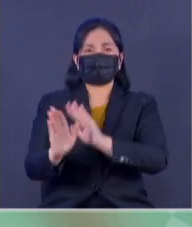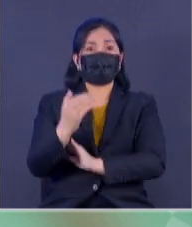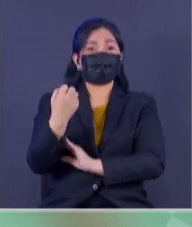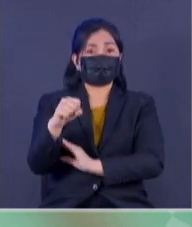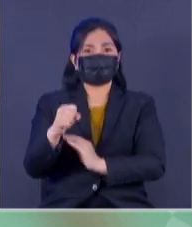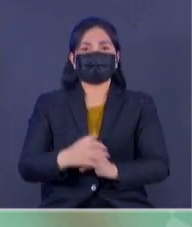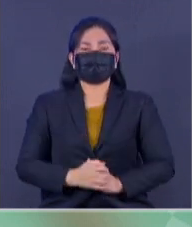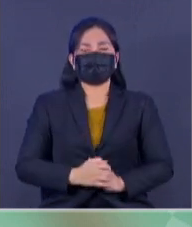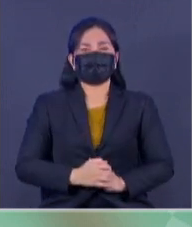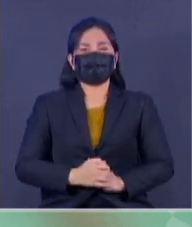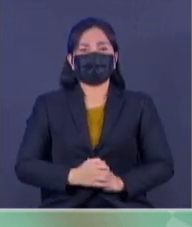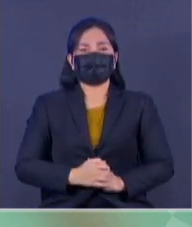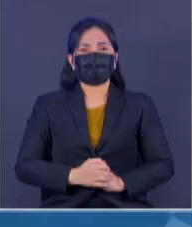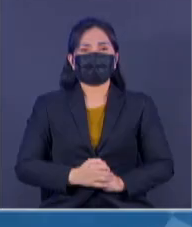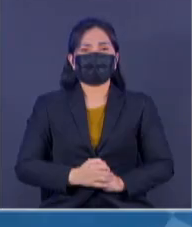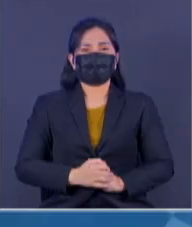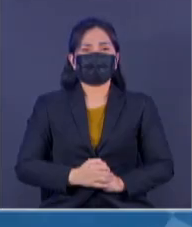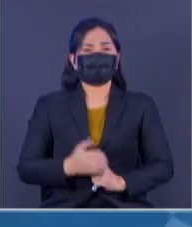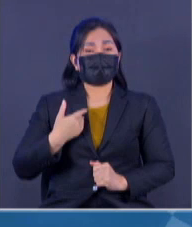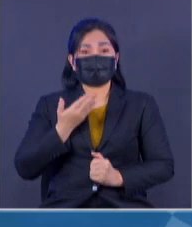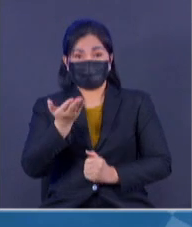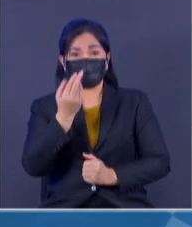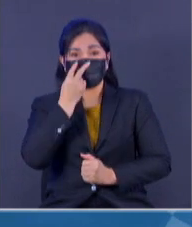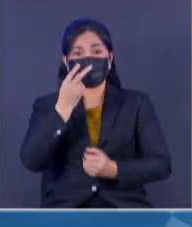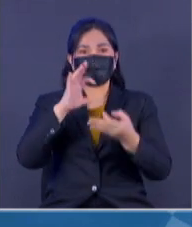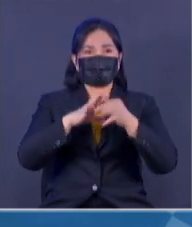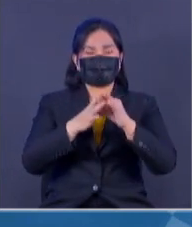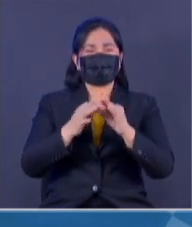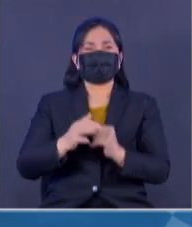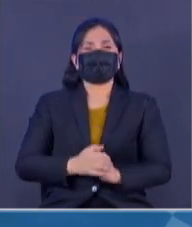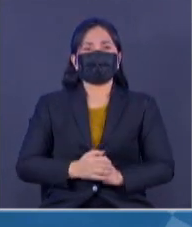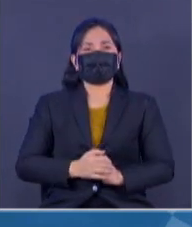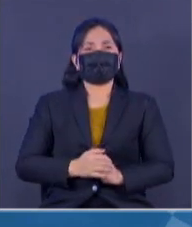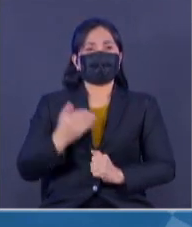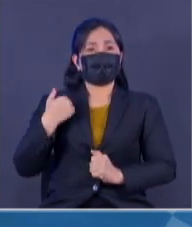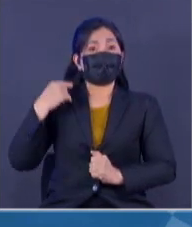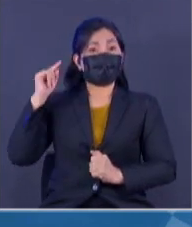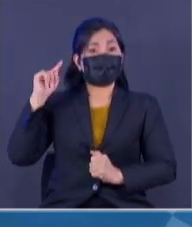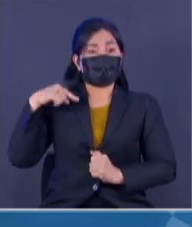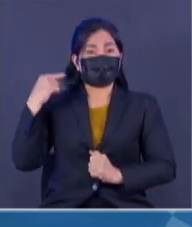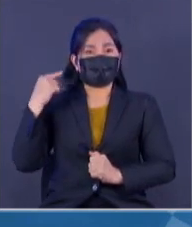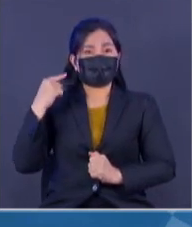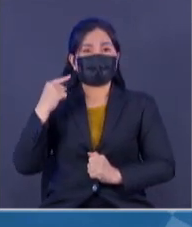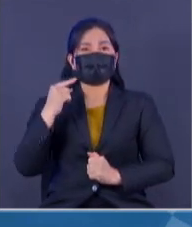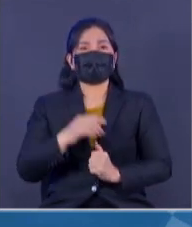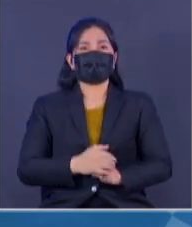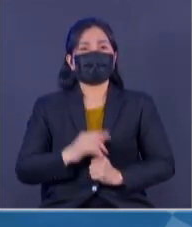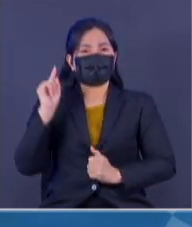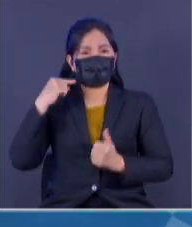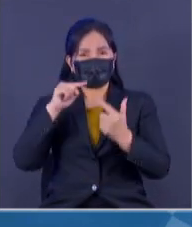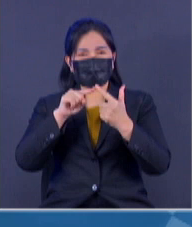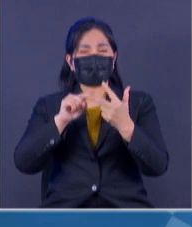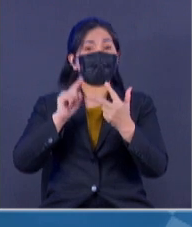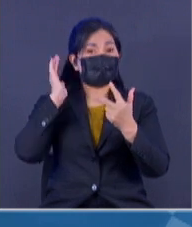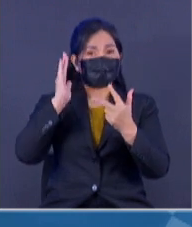โมงเช้าแล้วก็มีวินเซิร์ฟ3รุ่นด้วยกันสิริพรแก้วดวงงามกมลวันจันยิ้มณัฐพงษ์โพนพรัตน์